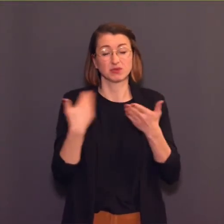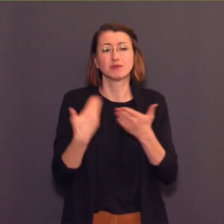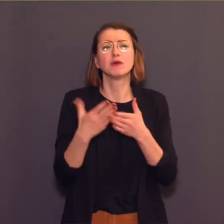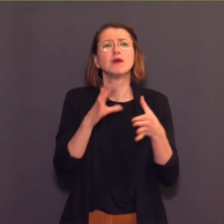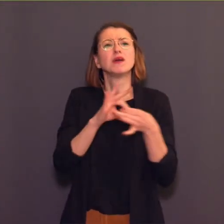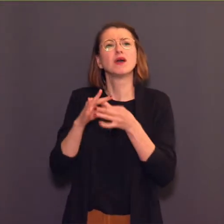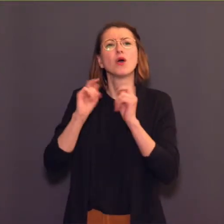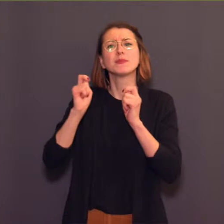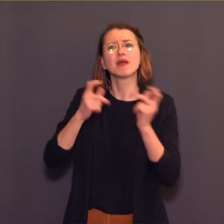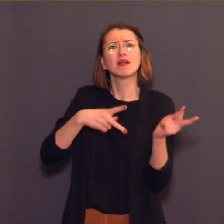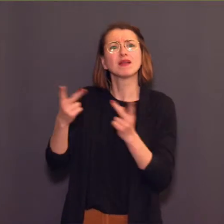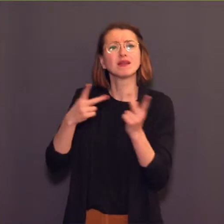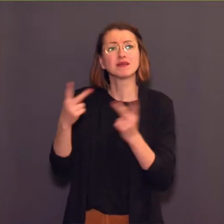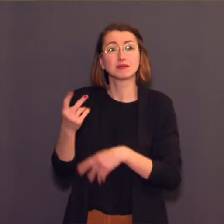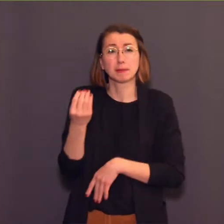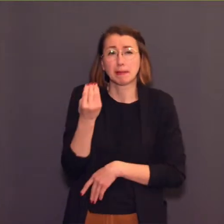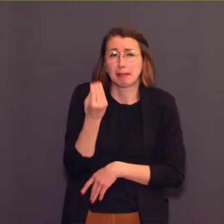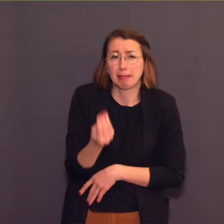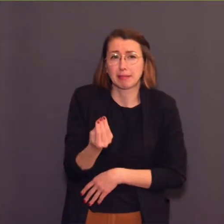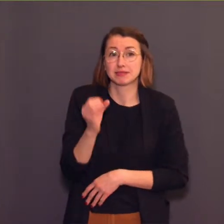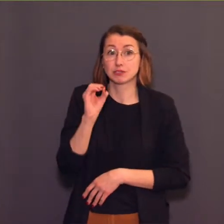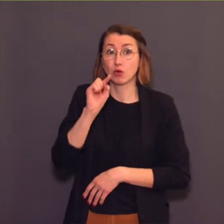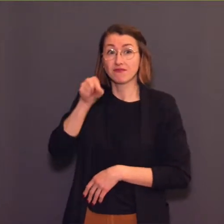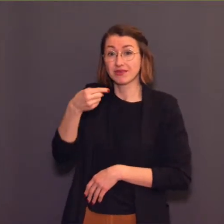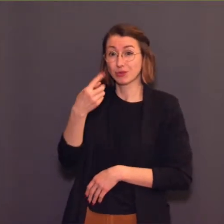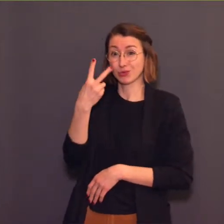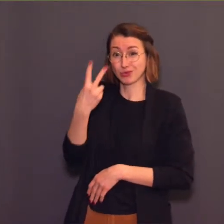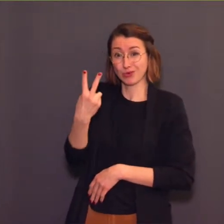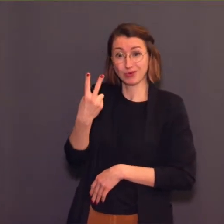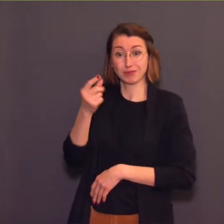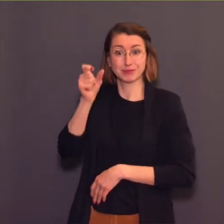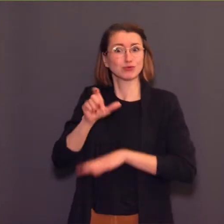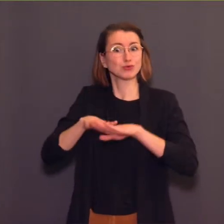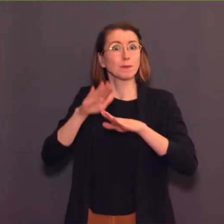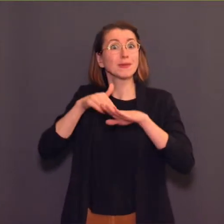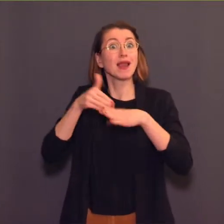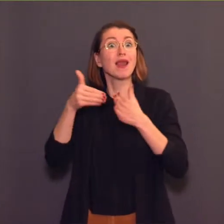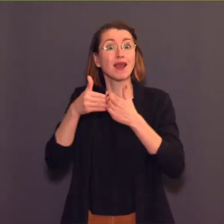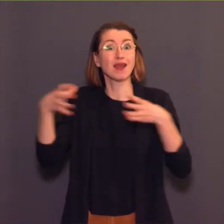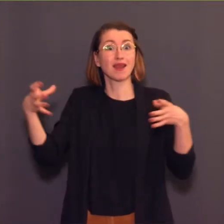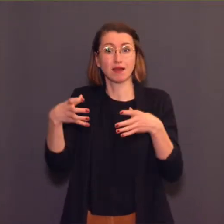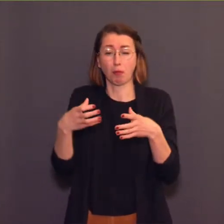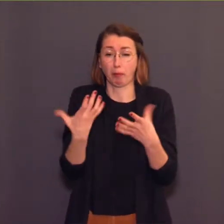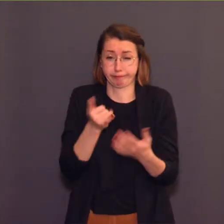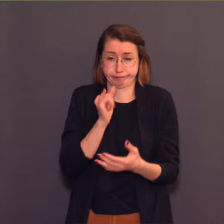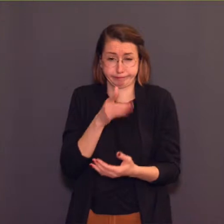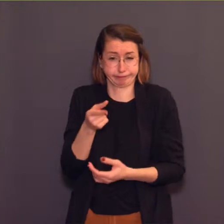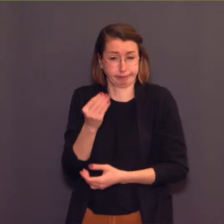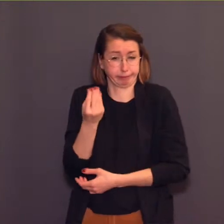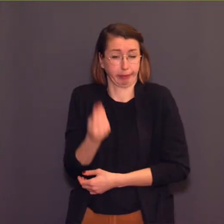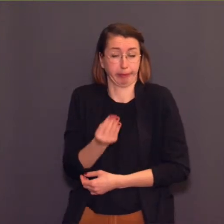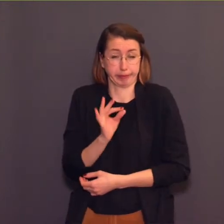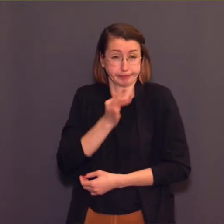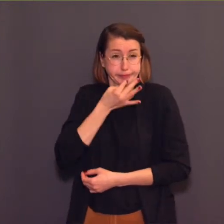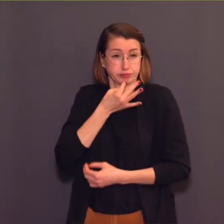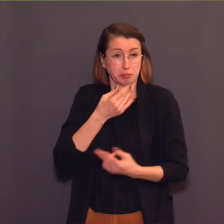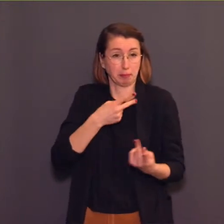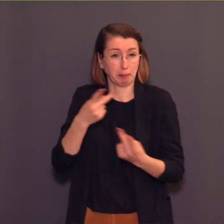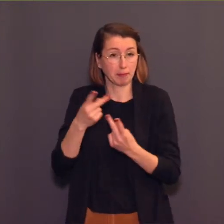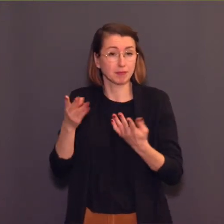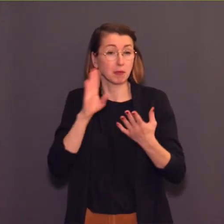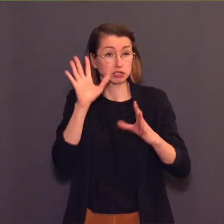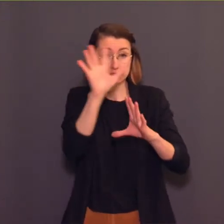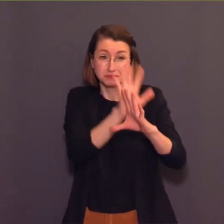inférieur à 0,2 pour 1000, et ce dans toutes les régions du pays, faisant que les résidents de maisons de repos